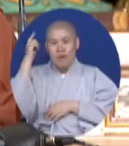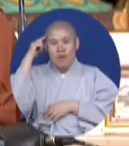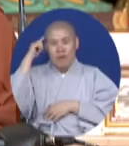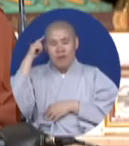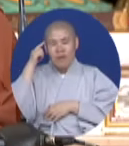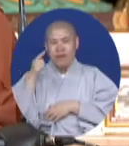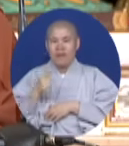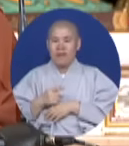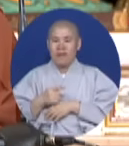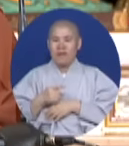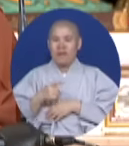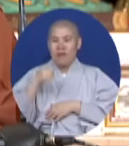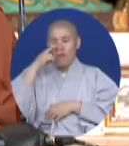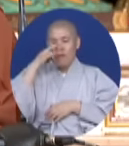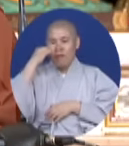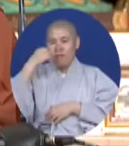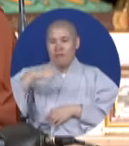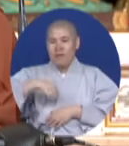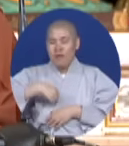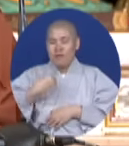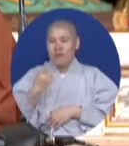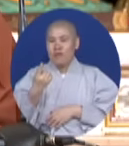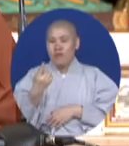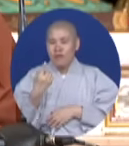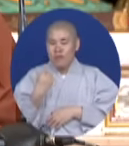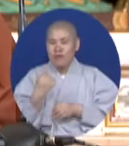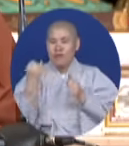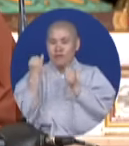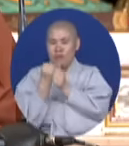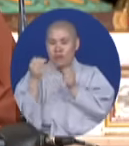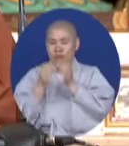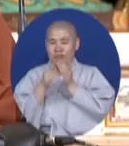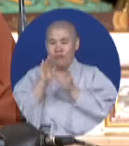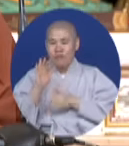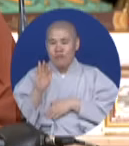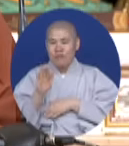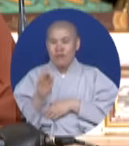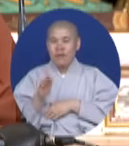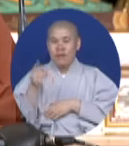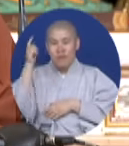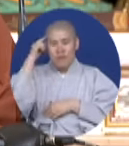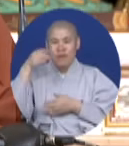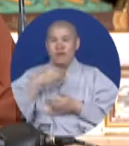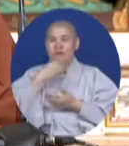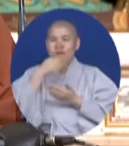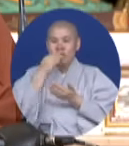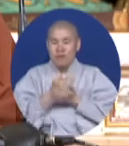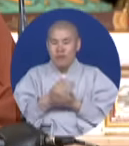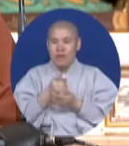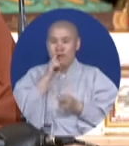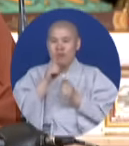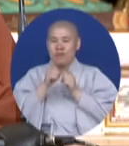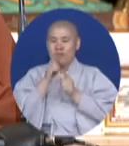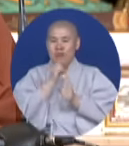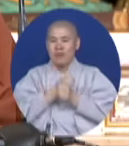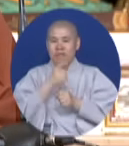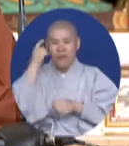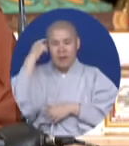어머니가 스스로 오셨지 누가 오시라고 했습니까? 그게 아버지한테 속은 게 아니라